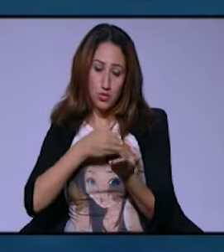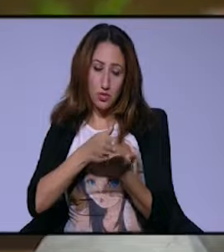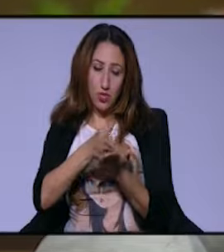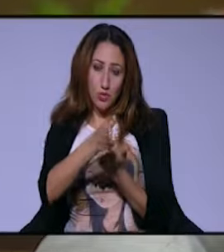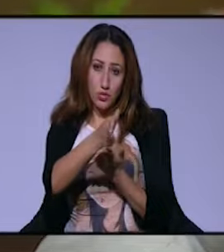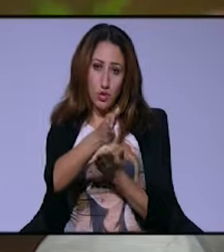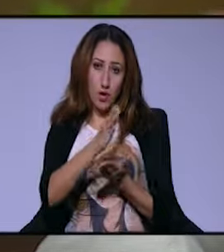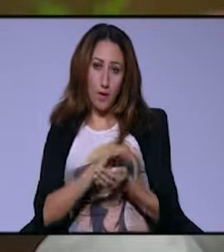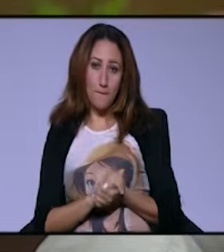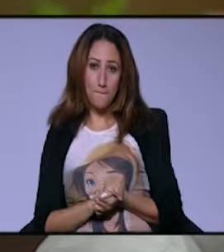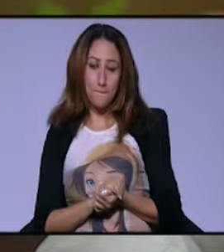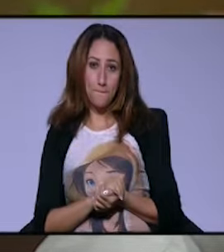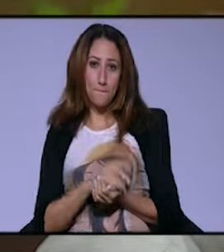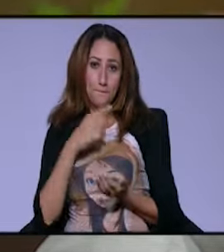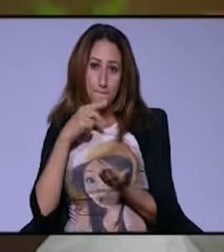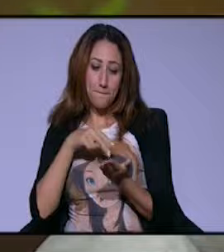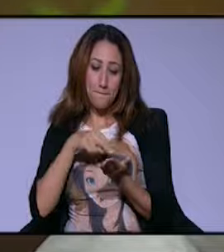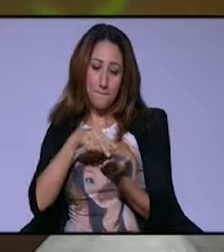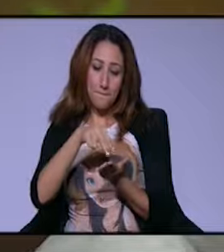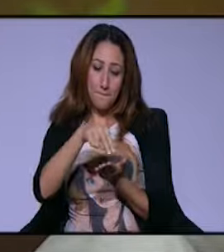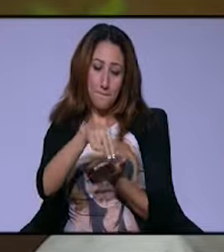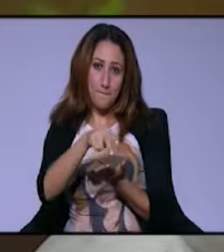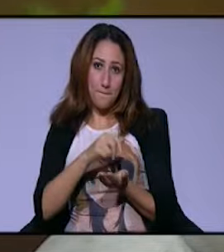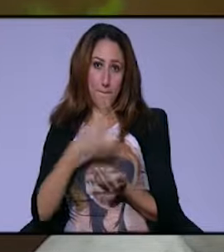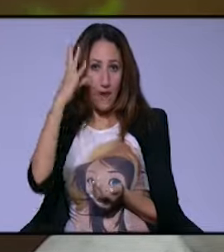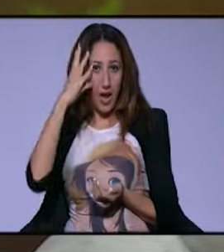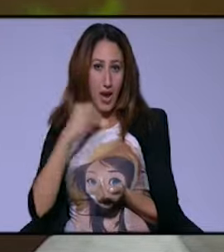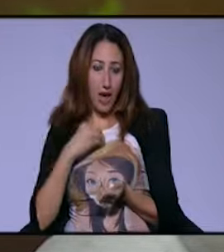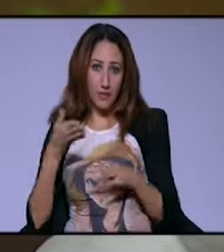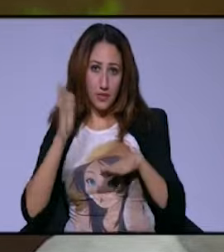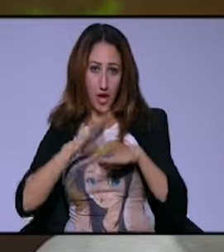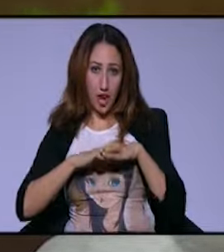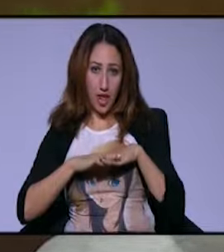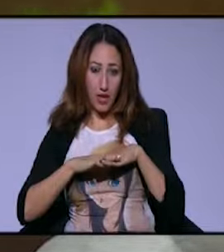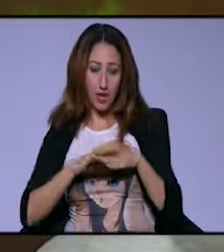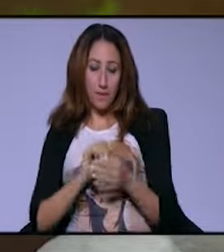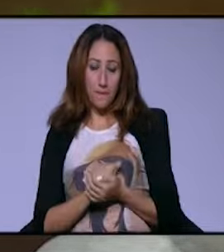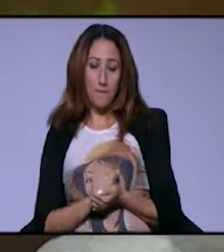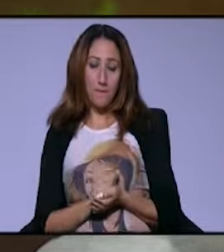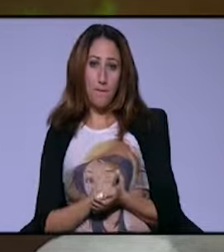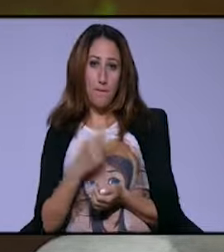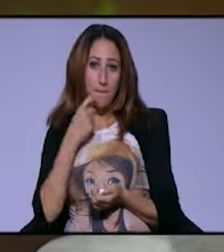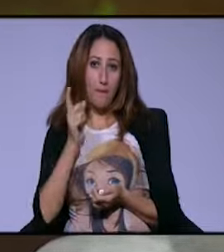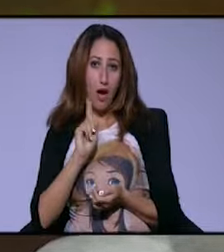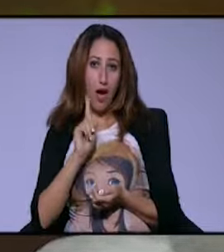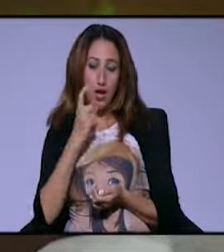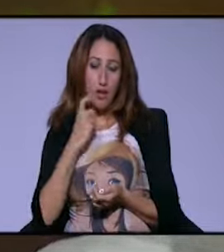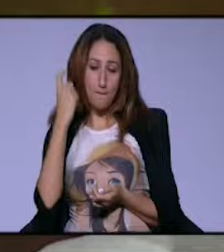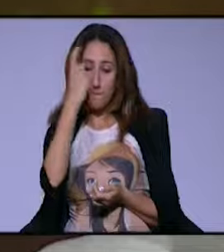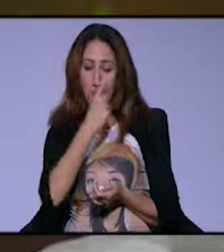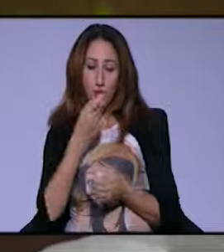المستقيم صراط الذين أنعمت عليهم غير